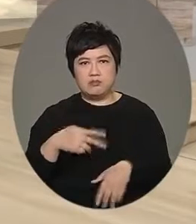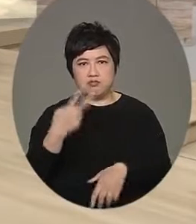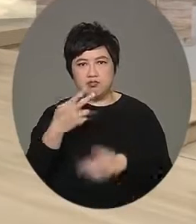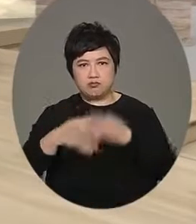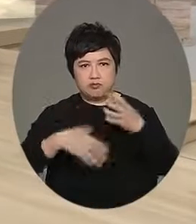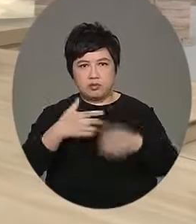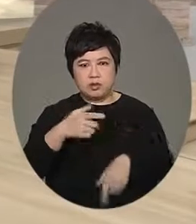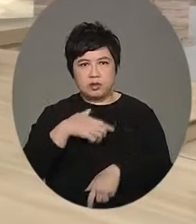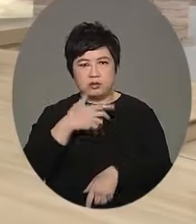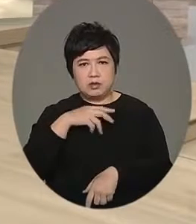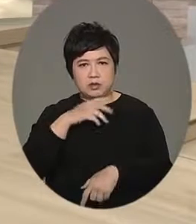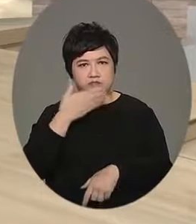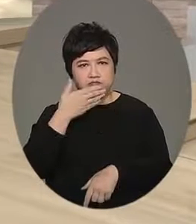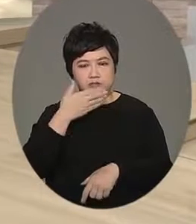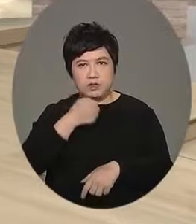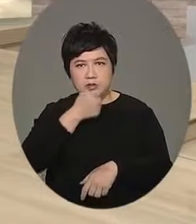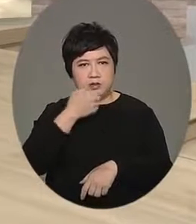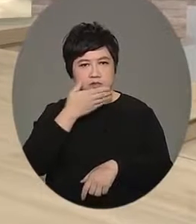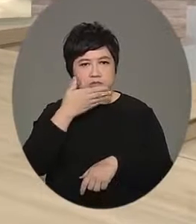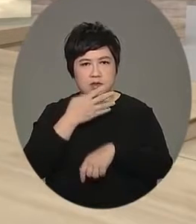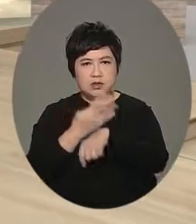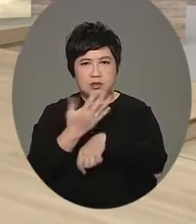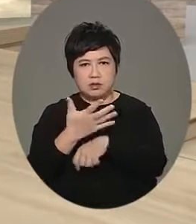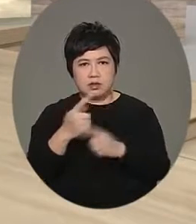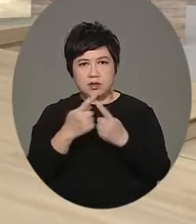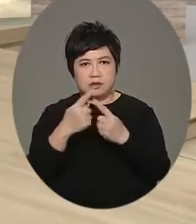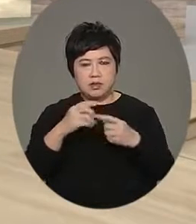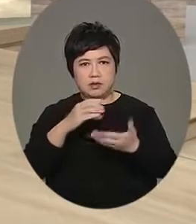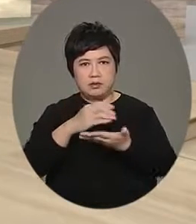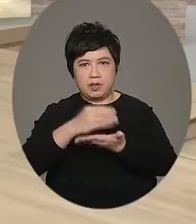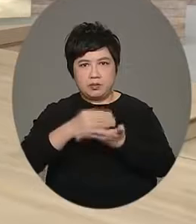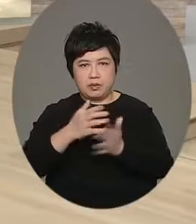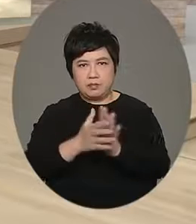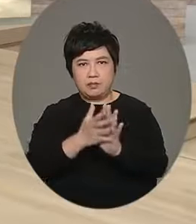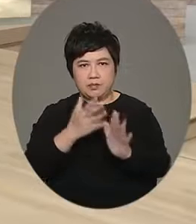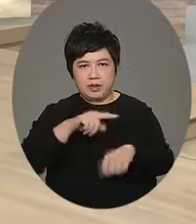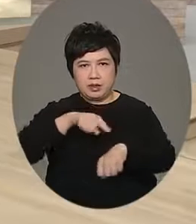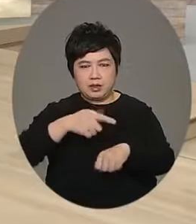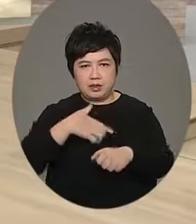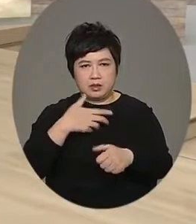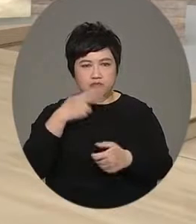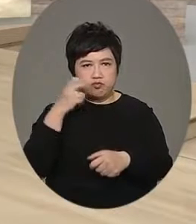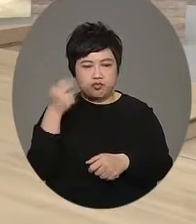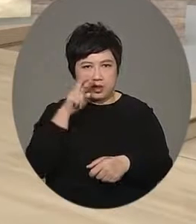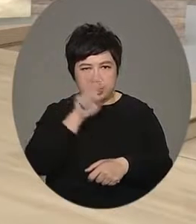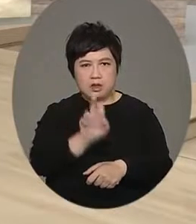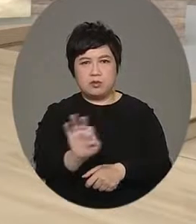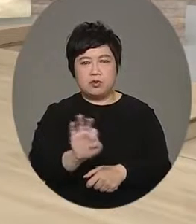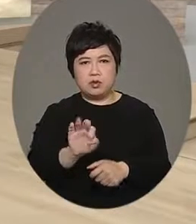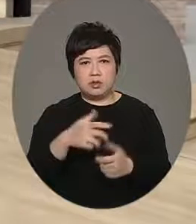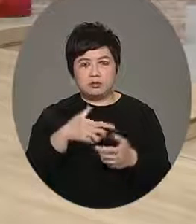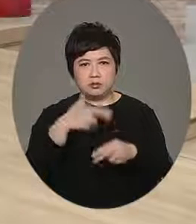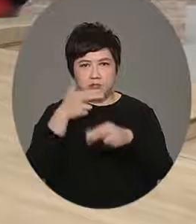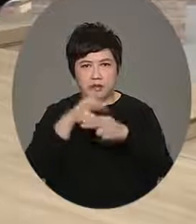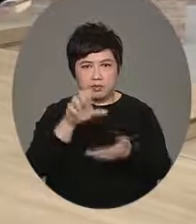不見記者凌晨4、5點在人民大會堂外面排幾個鐘隊爭取入去佔有利位置拍攝了，同埋第一